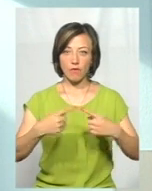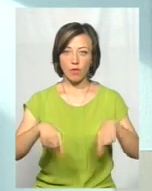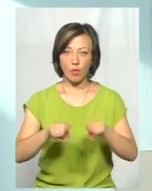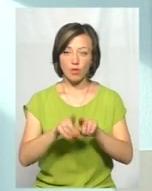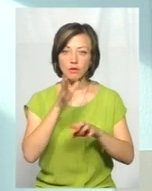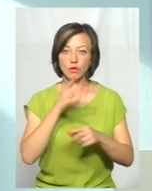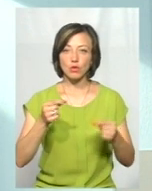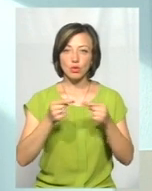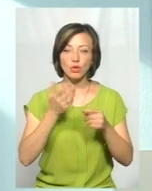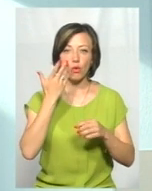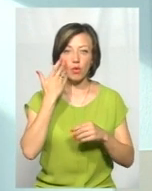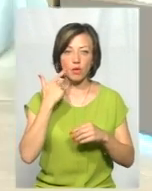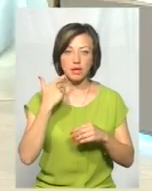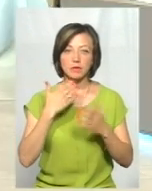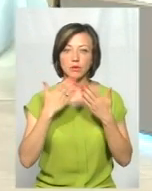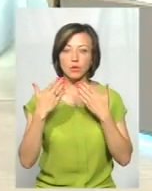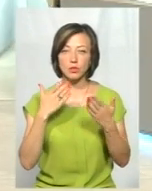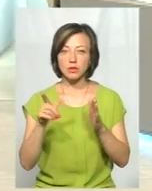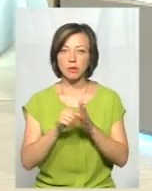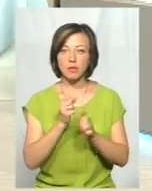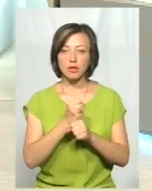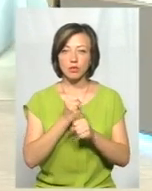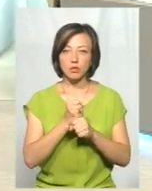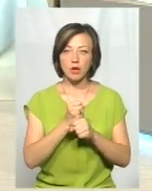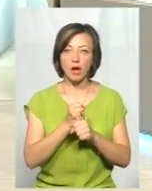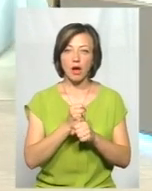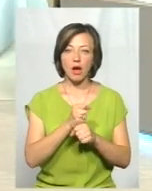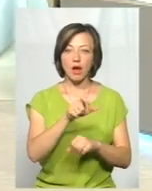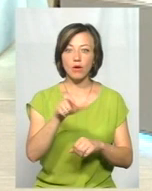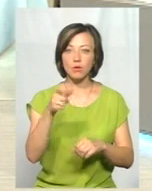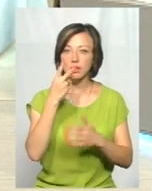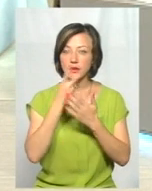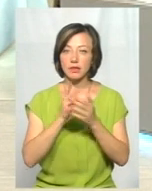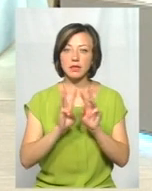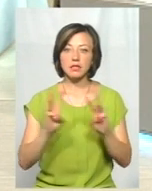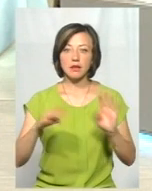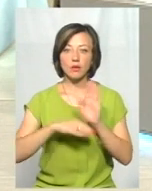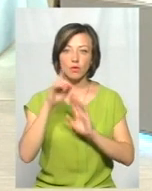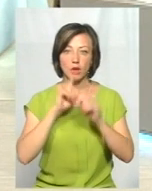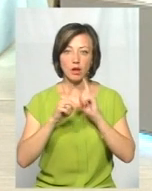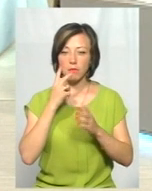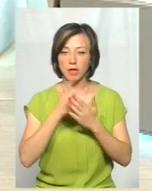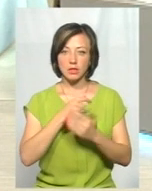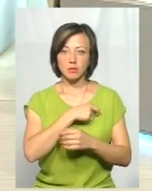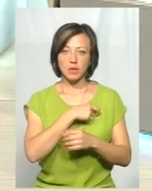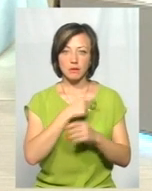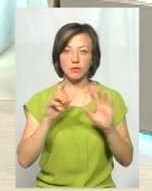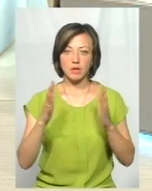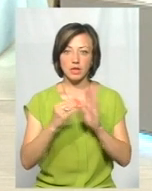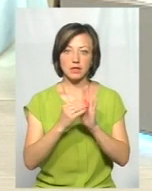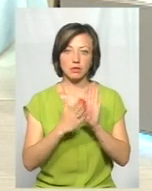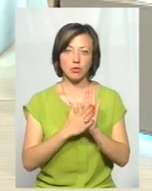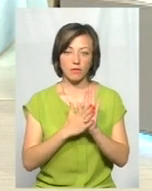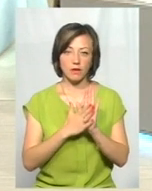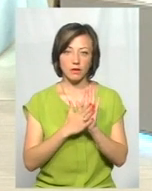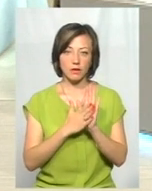коли виборці спілкуються з ним, він працює в окрузі, а виборці заглядають на сайт Верховної Ради і бачать, що депутат у цей момент